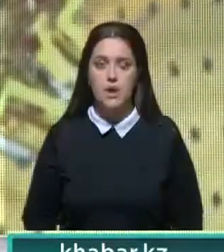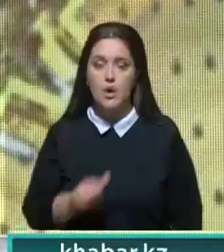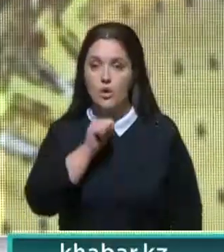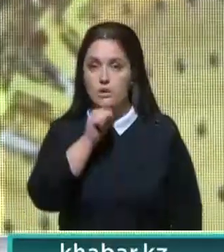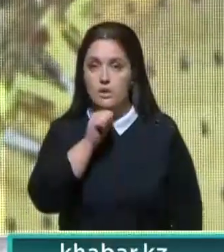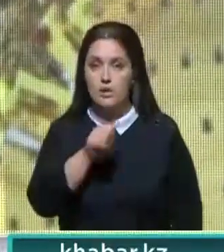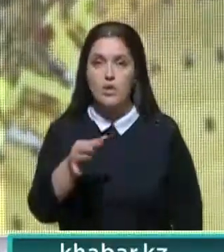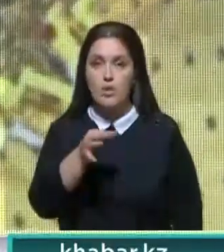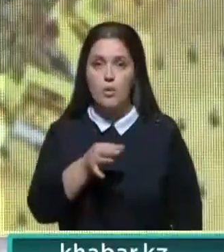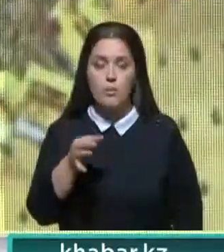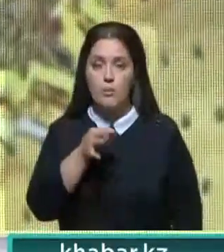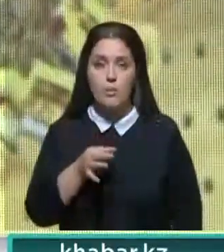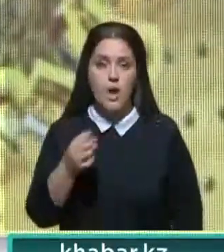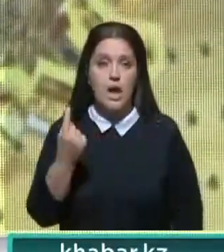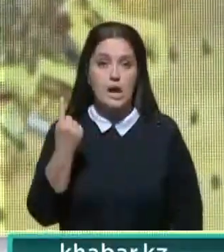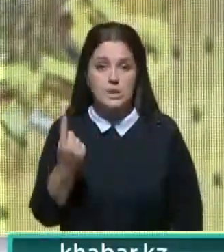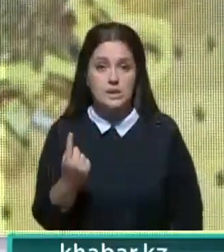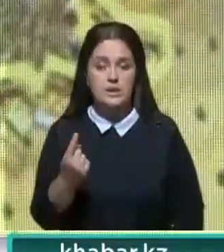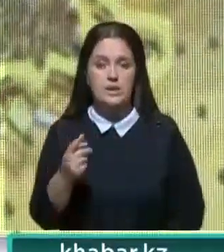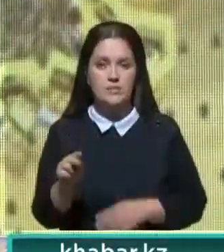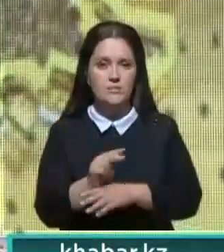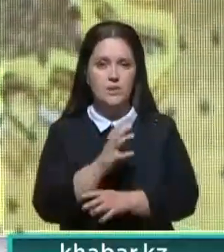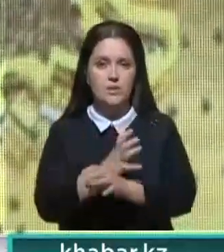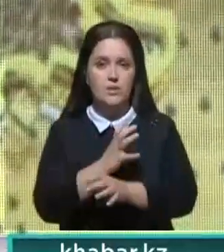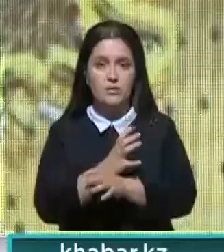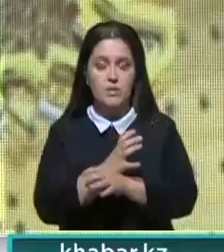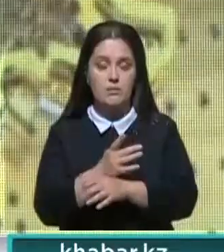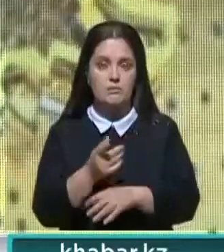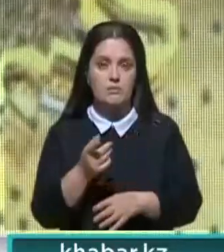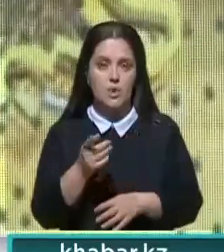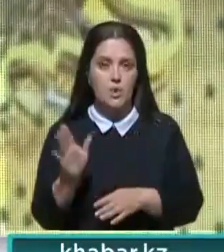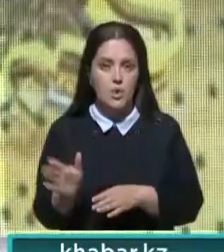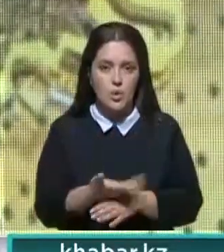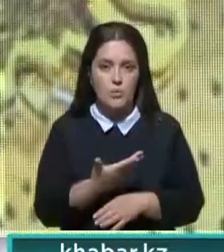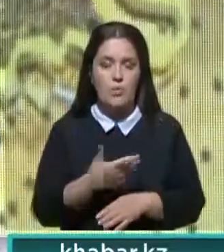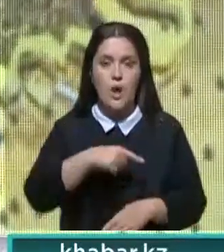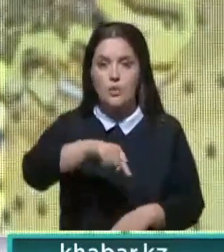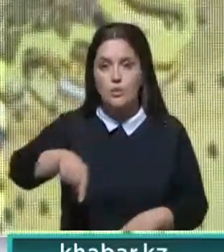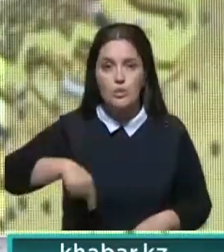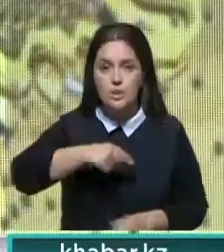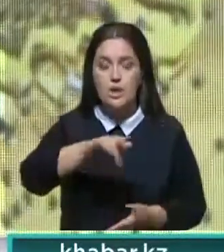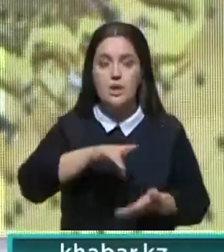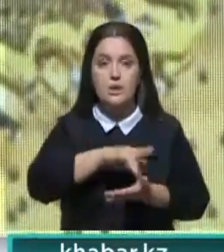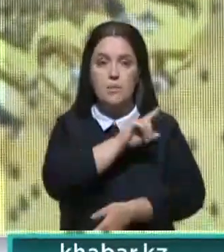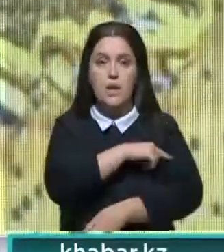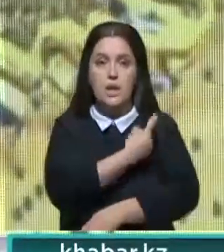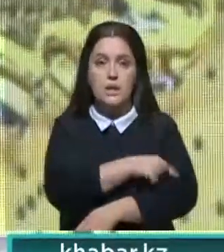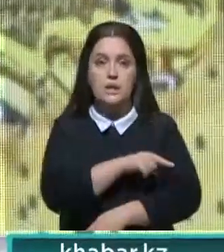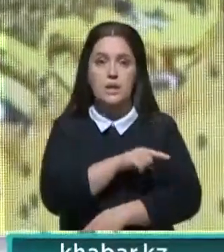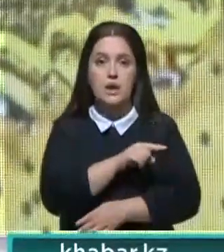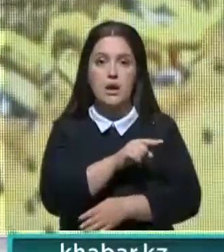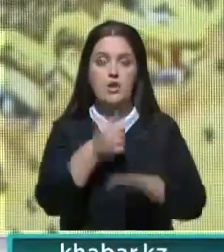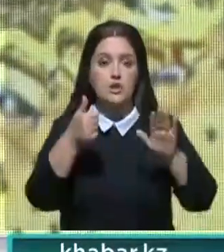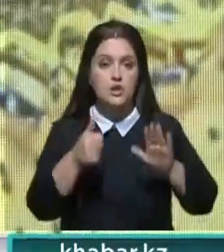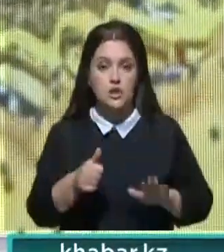Кустанайской области на один травмпункт может стать меньше лишиться его рискует рудненская городская больница закрыть травмпункт